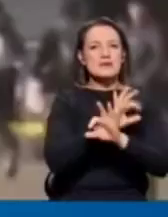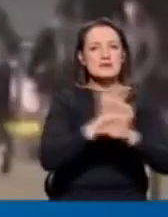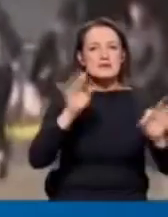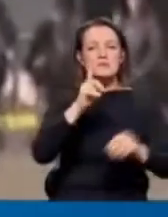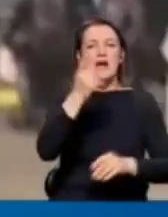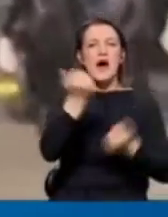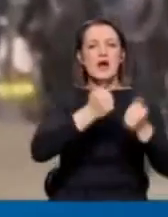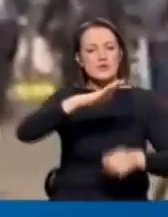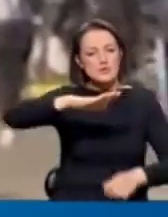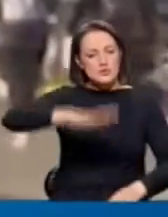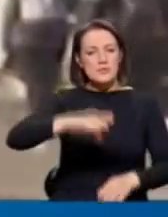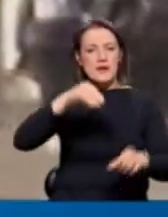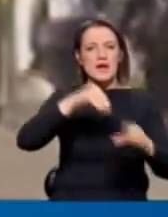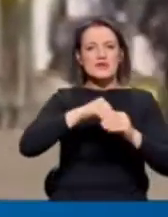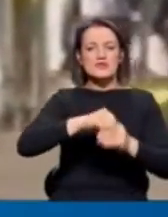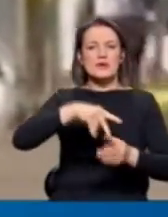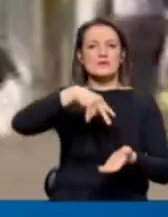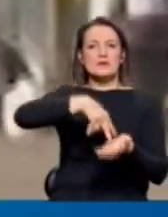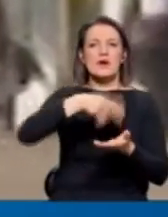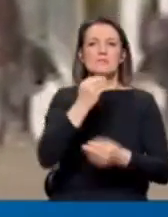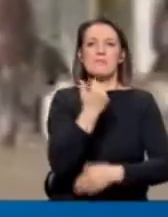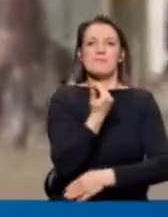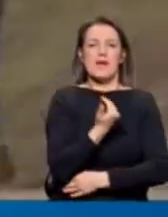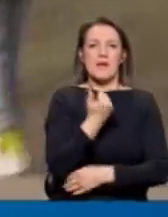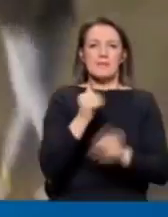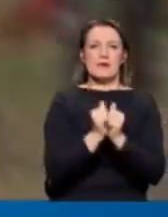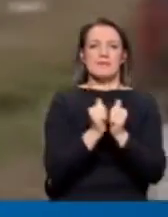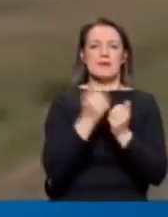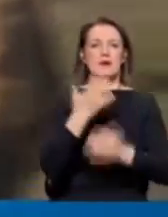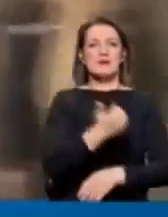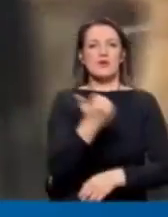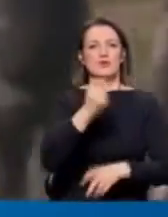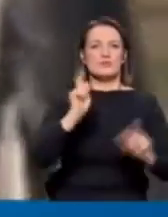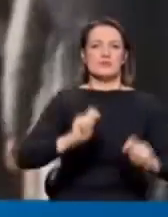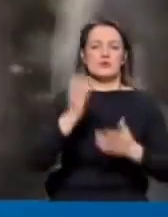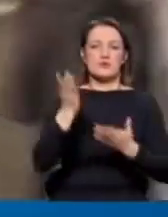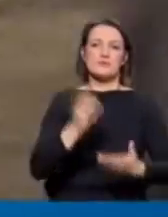otomobil durdurabilmek için kaldırımlarda kucağında bebekleriyle